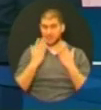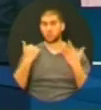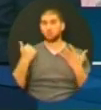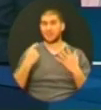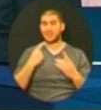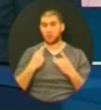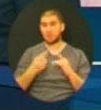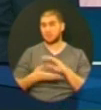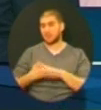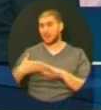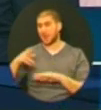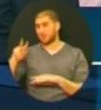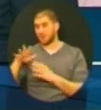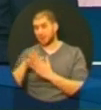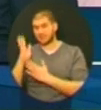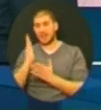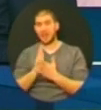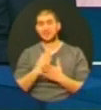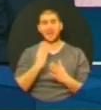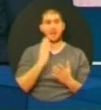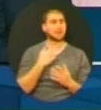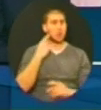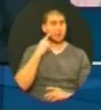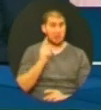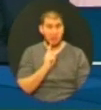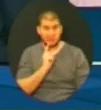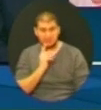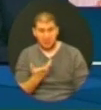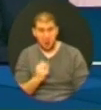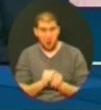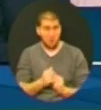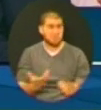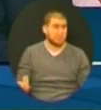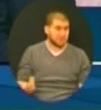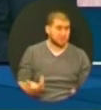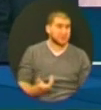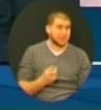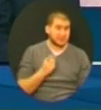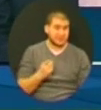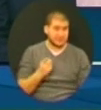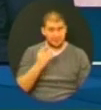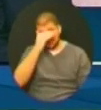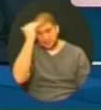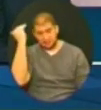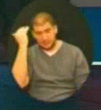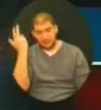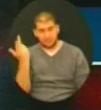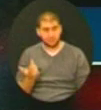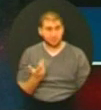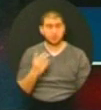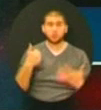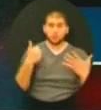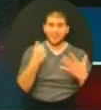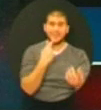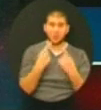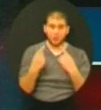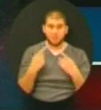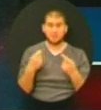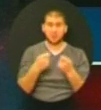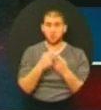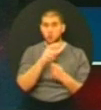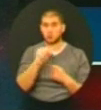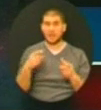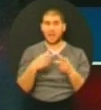דיונים מתחילת 14 אני לא יודעת אם 6 דיונים, אם זה מספיק, אם זה מעט, אם זה במצא. 6 דיונים לקבינט בנושא